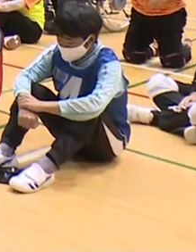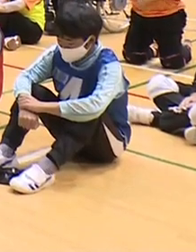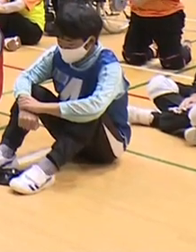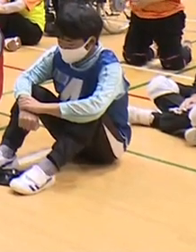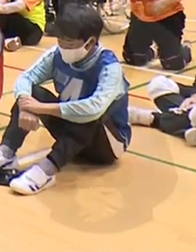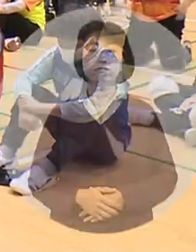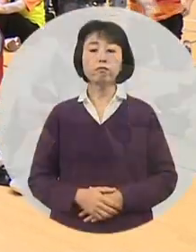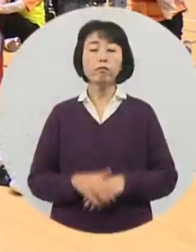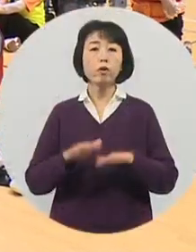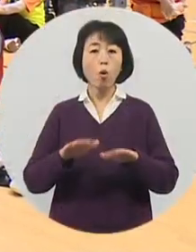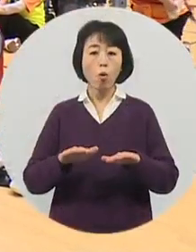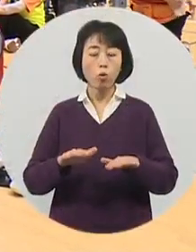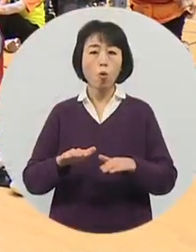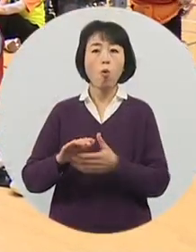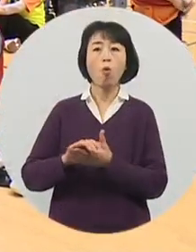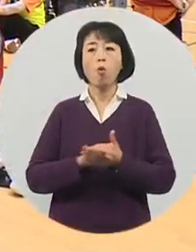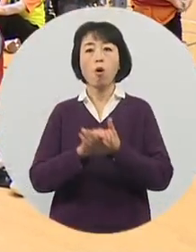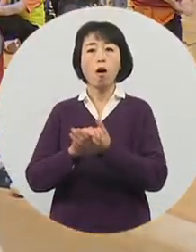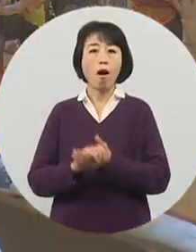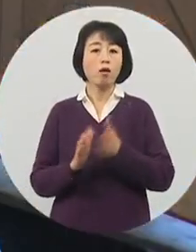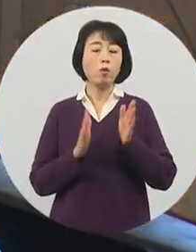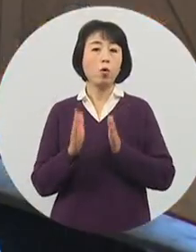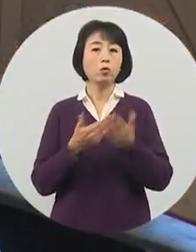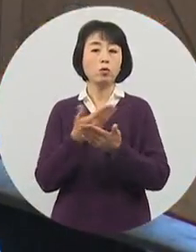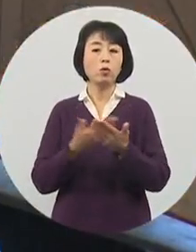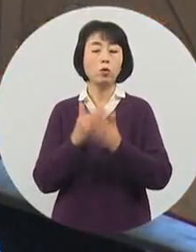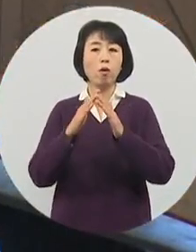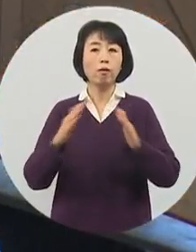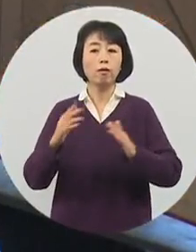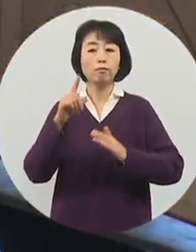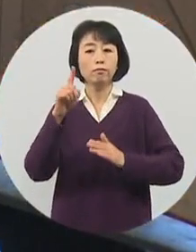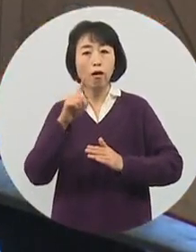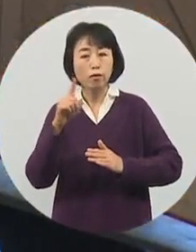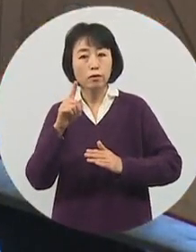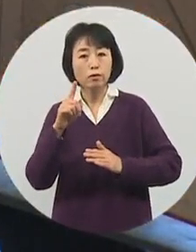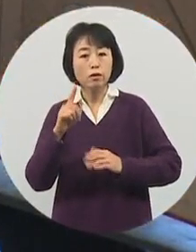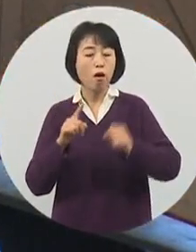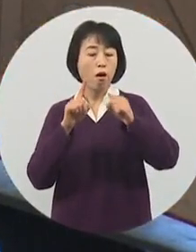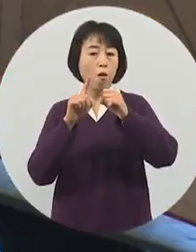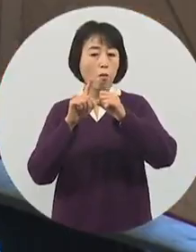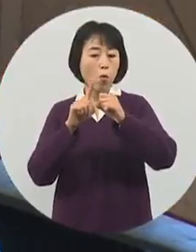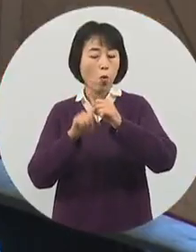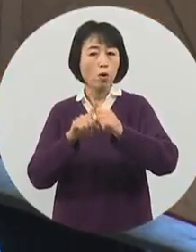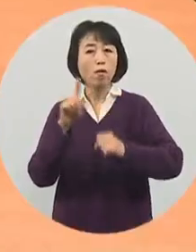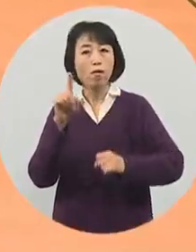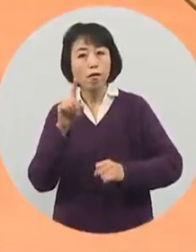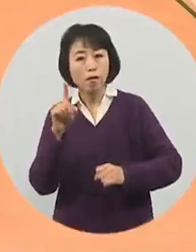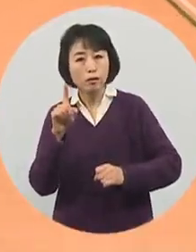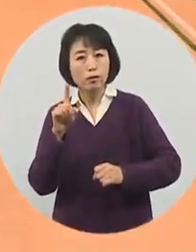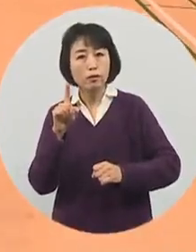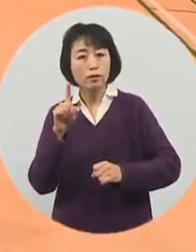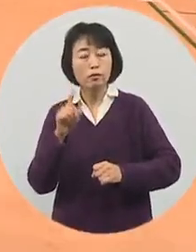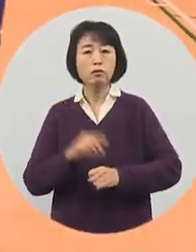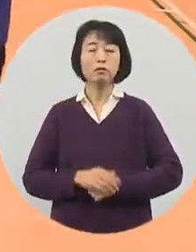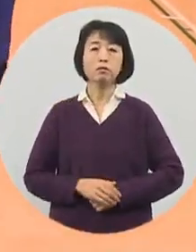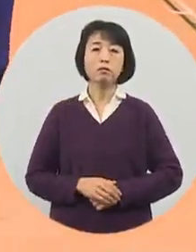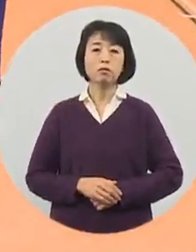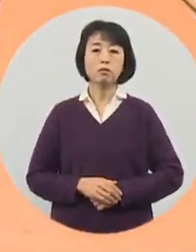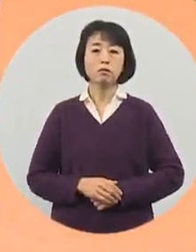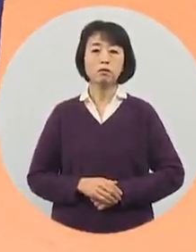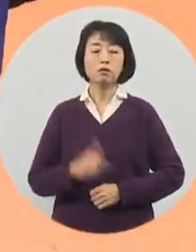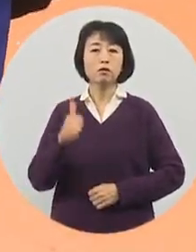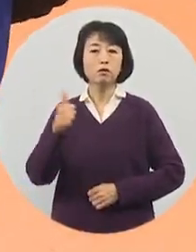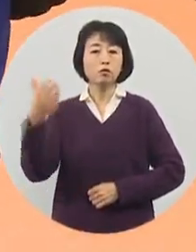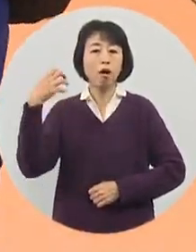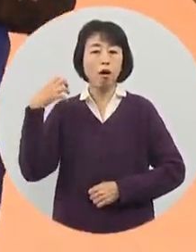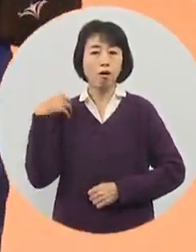今回行われるふれあいスポーツ交流会はどのような目的で開催されているのでしょうか。主催者の